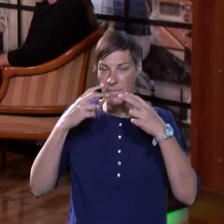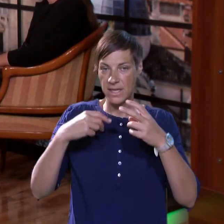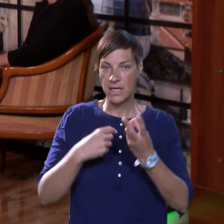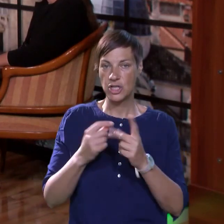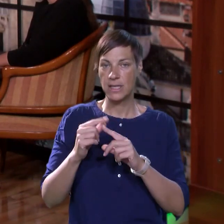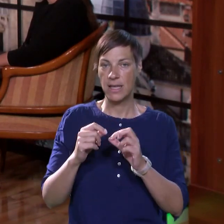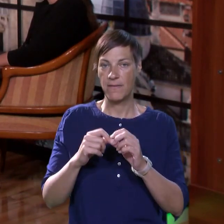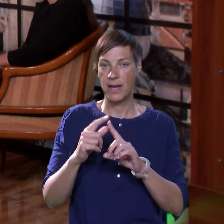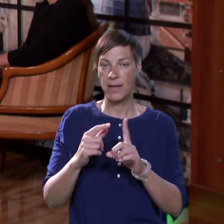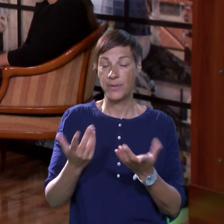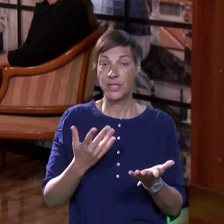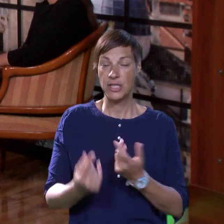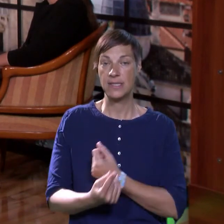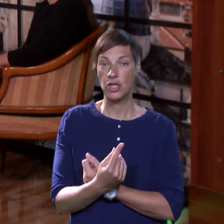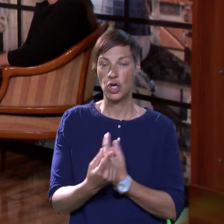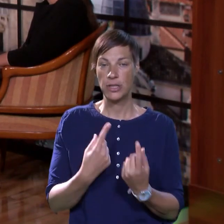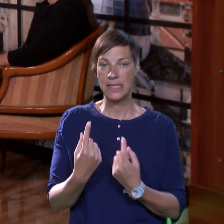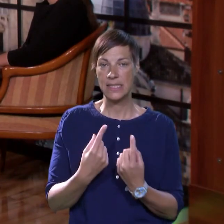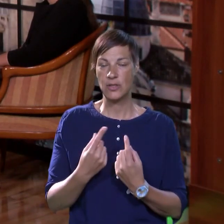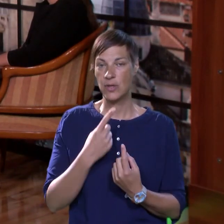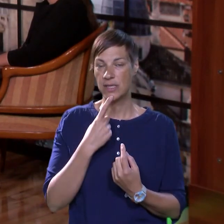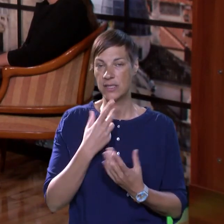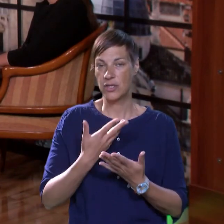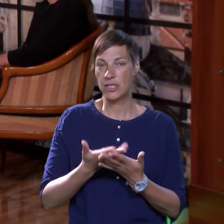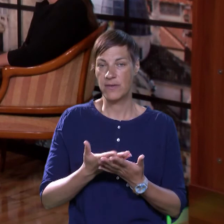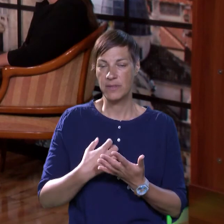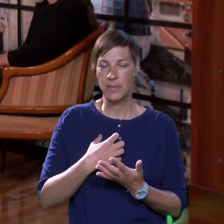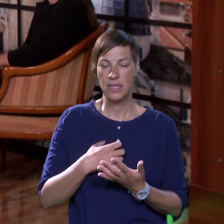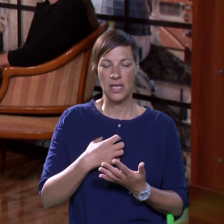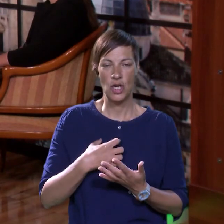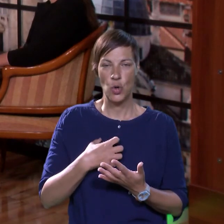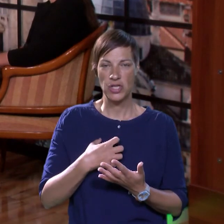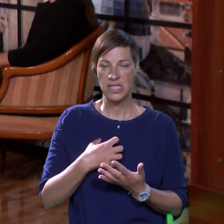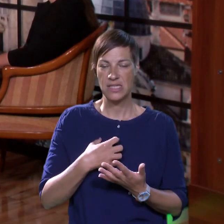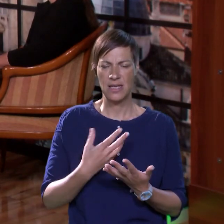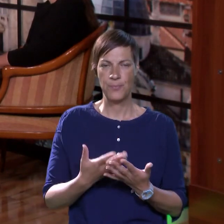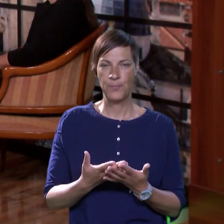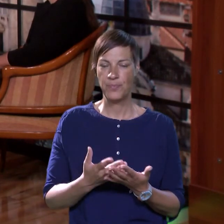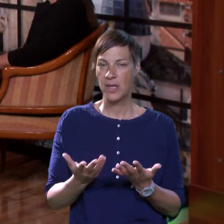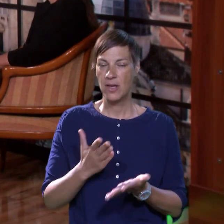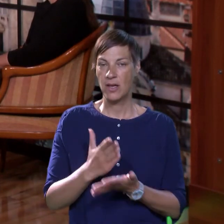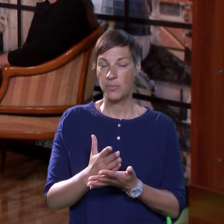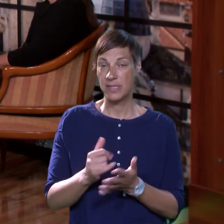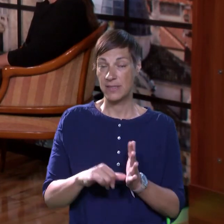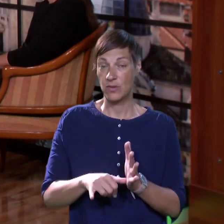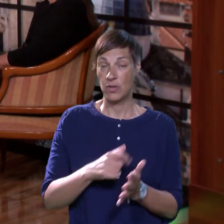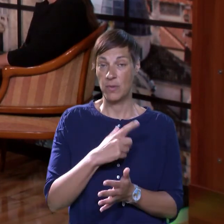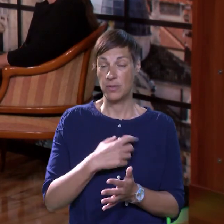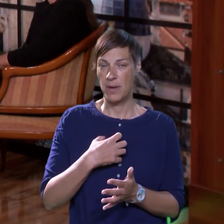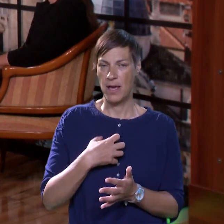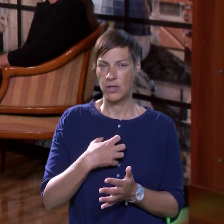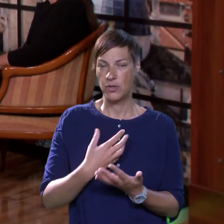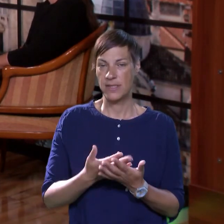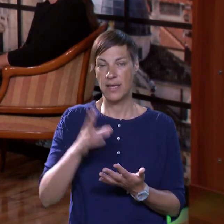pretražujete Velebit i onda će se dogoditi jedna situacija koja će za vas biti grozna. Vi ćete, koja bi za svaku normalnu osobu